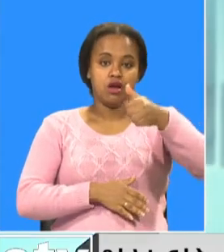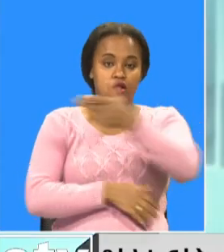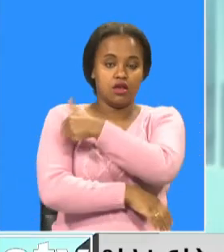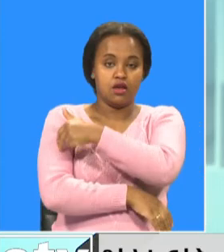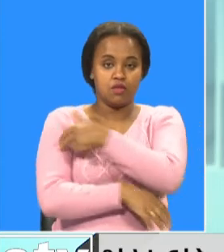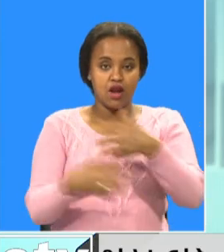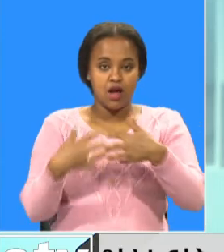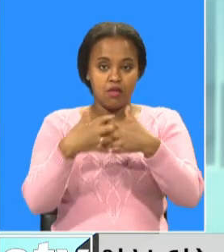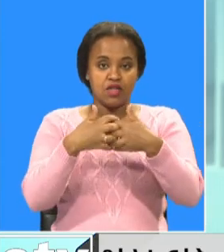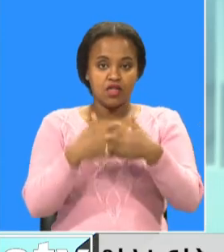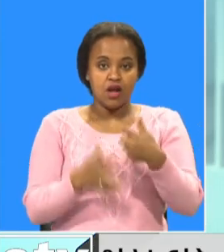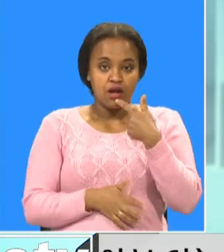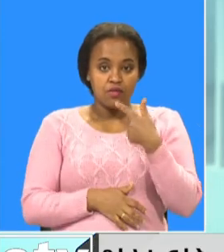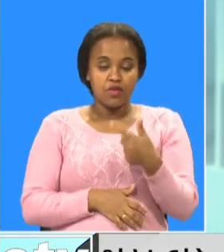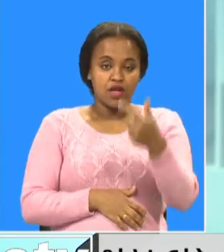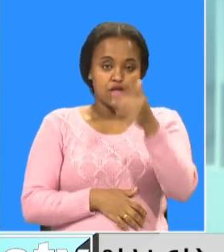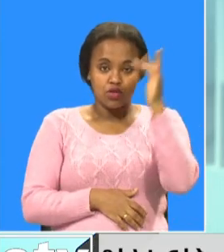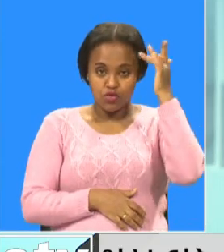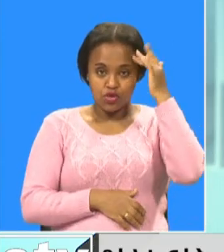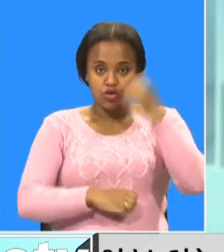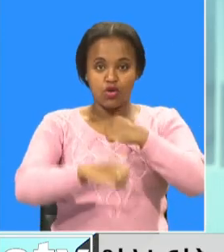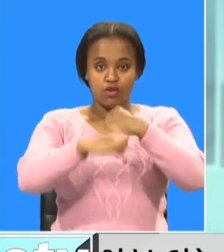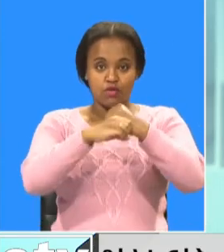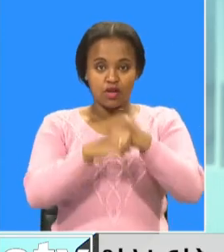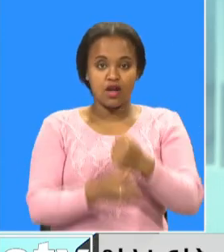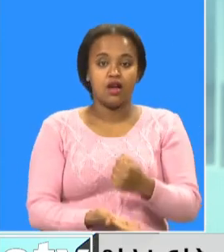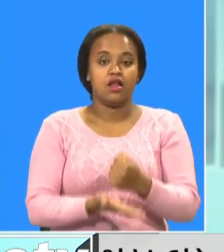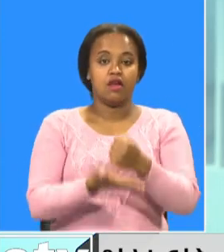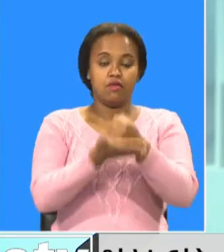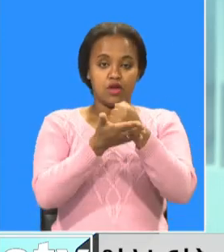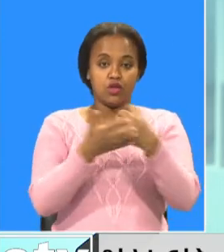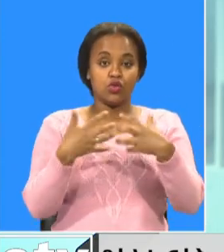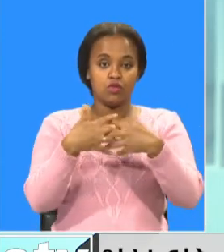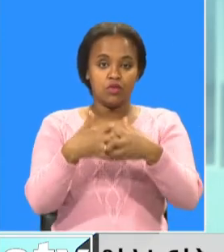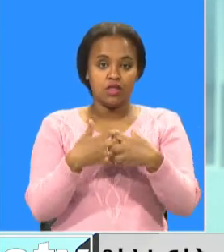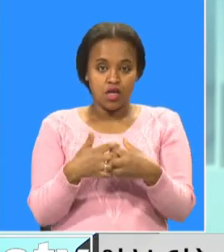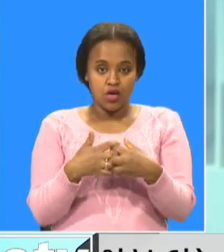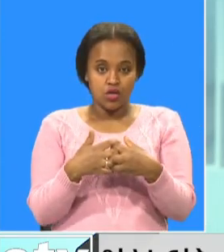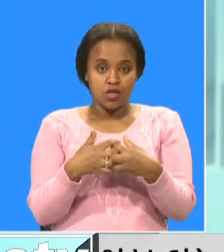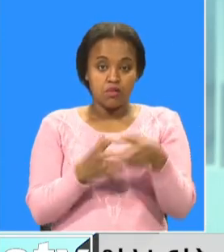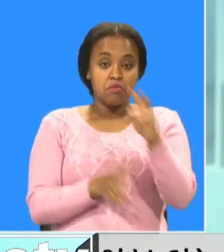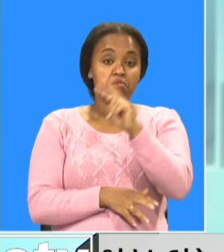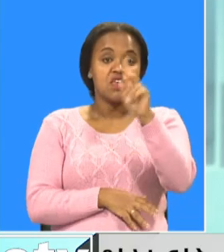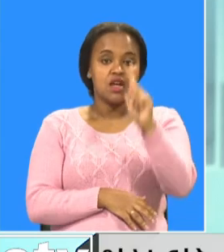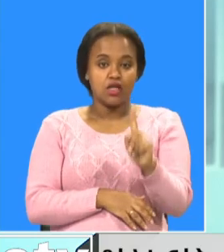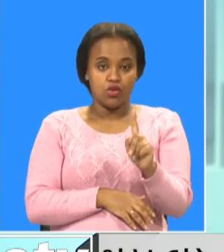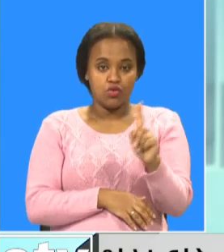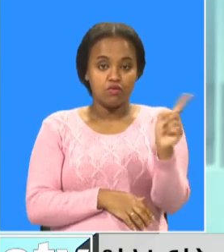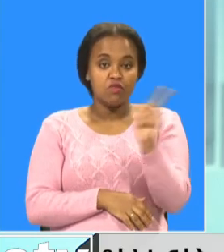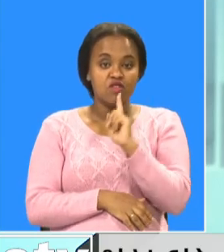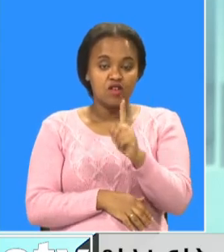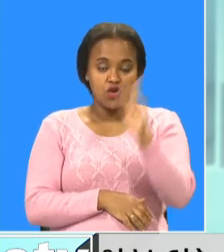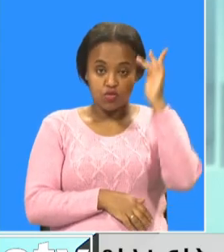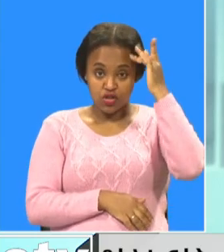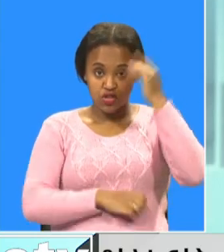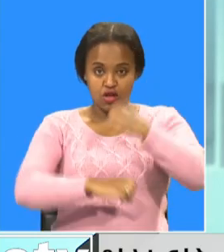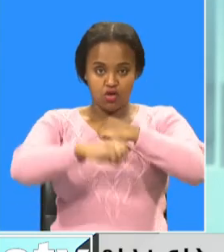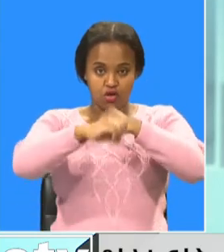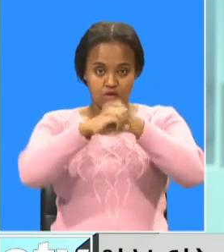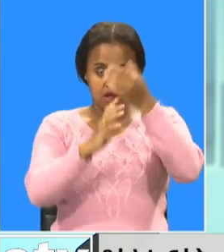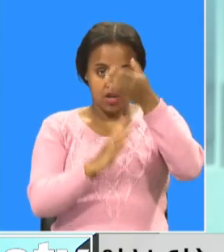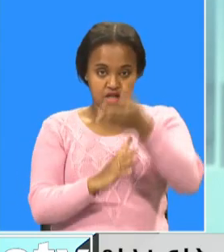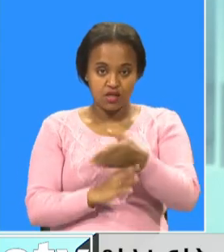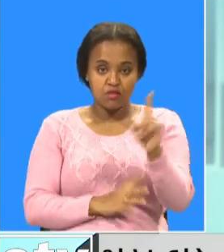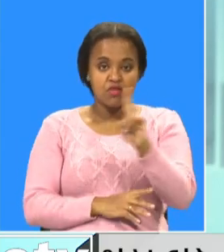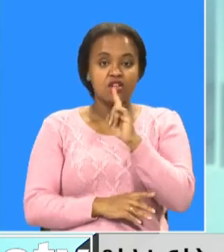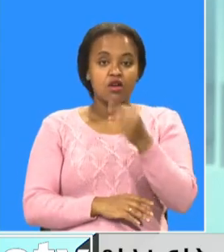መሳሪያዎች የምንላቸው ወይም በሽታውን ለመከላከል የሚያግዙን መሳሪያዎች ሚናቸው ምንድን ነው? በሽታውን ከመከላከል አንጻር ምንድን